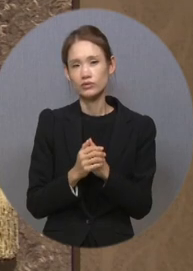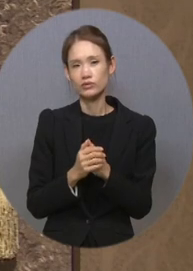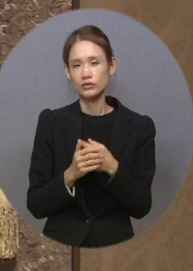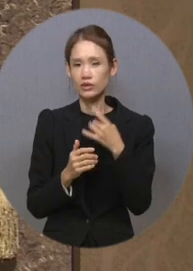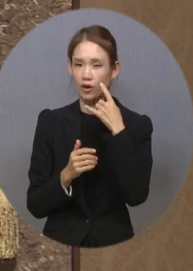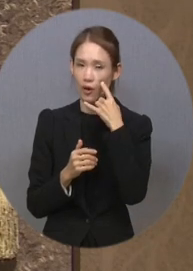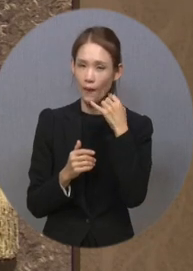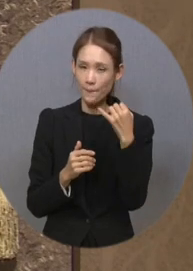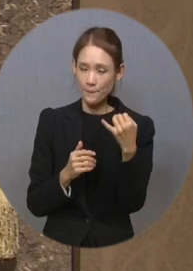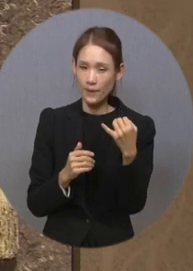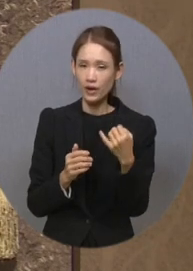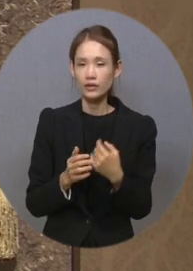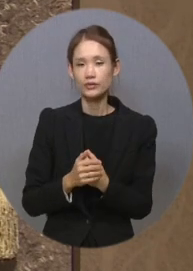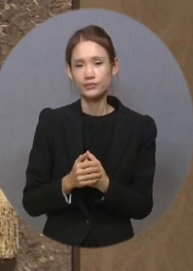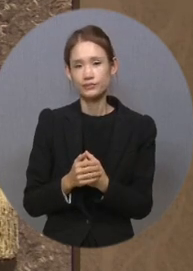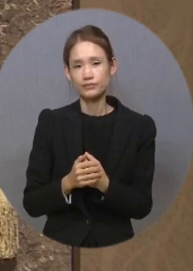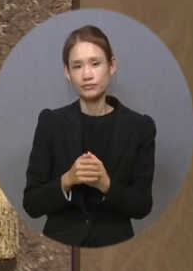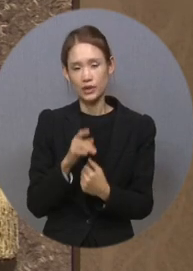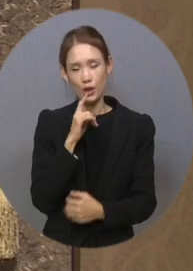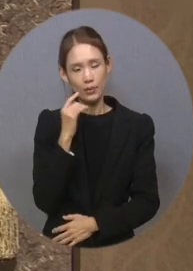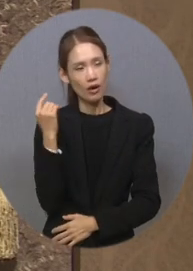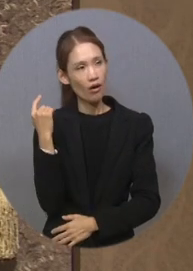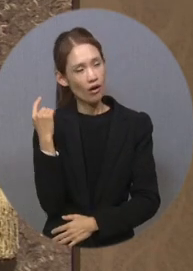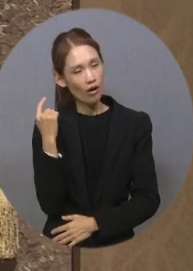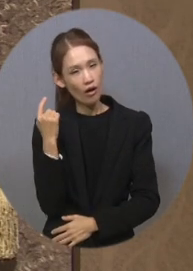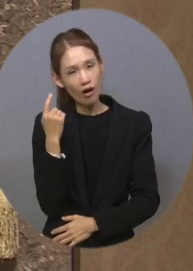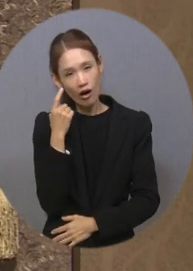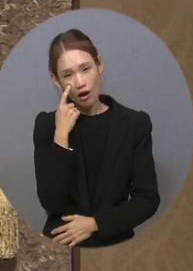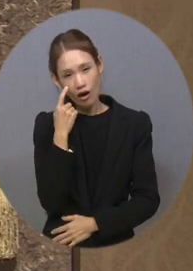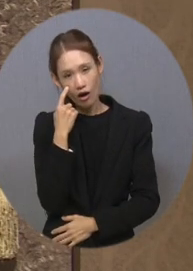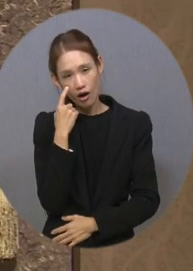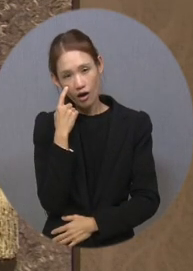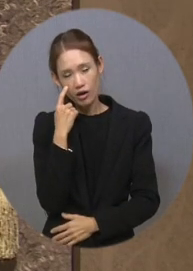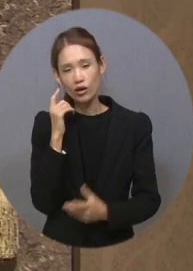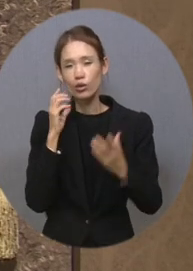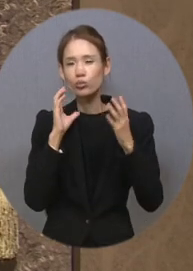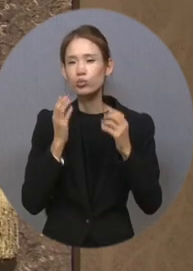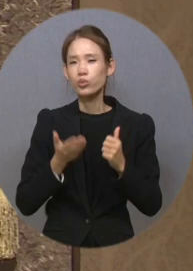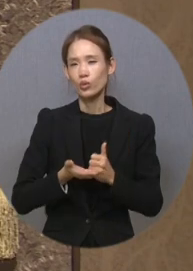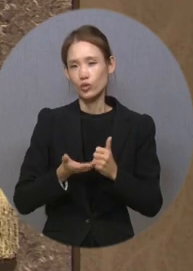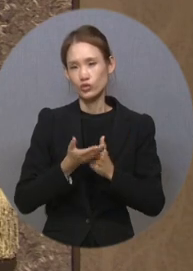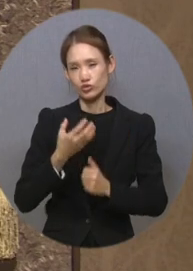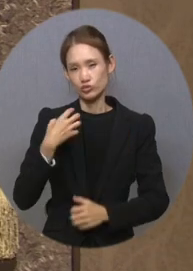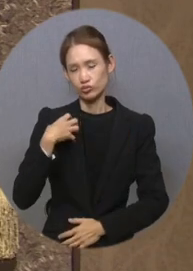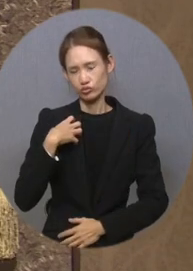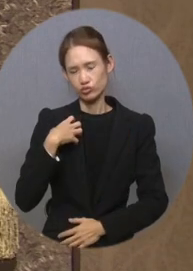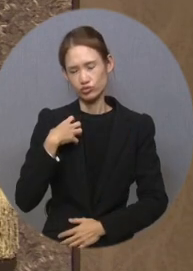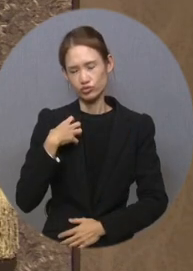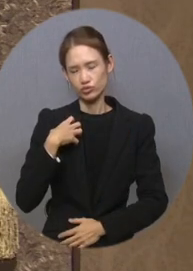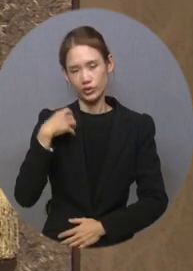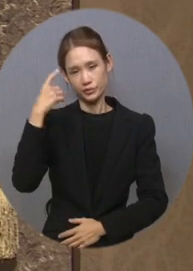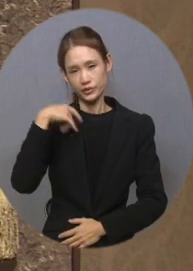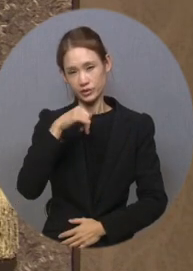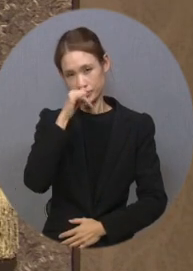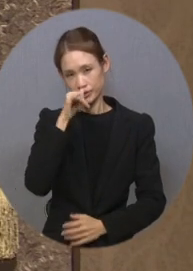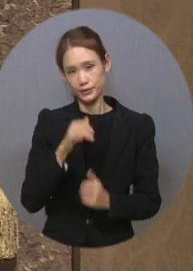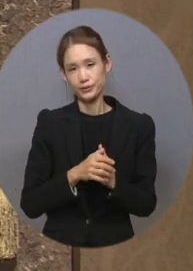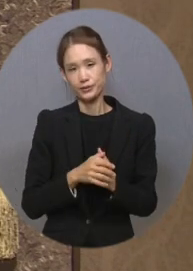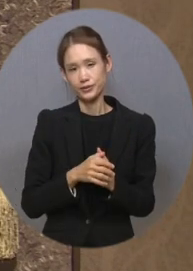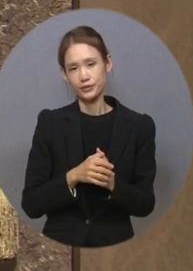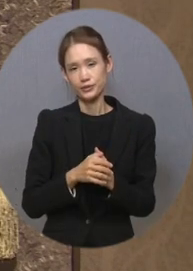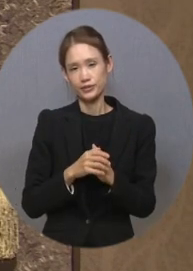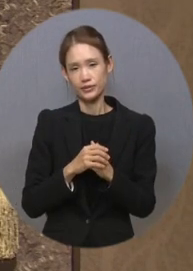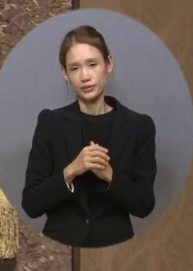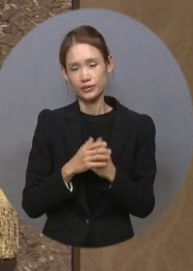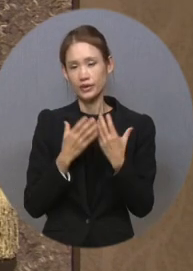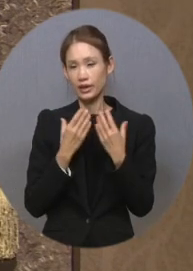엄마들 말씀 들어보면 그 보육 부담 그걸 많이 느끼세요. 애들 키우는 문제. 그렇죠. 그래서